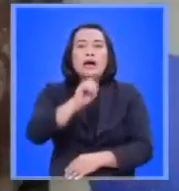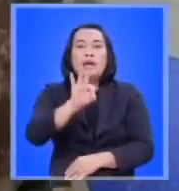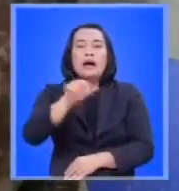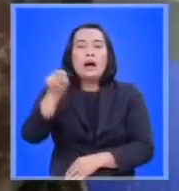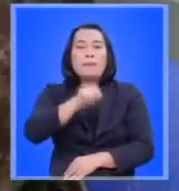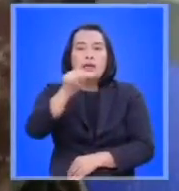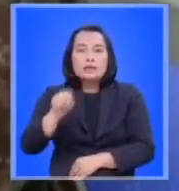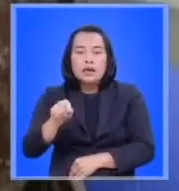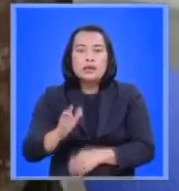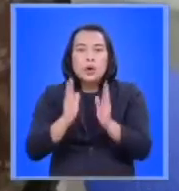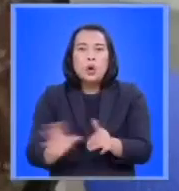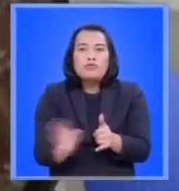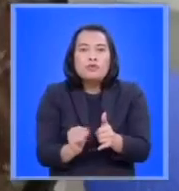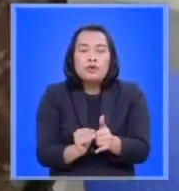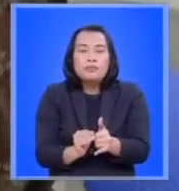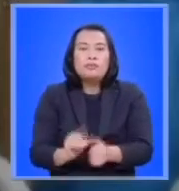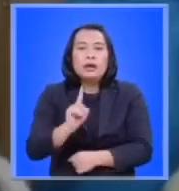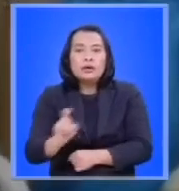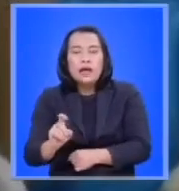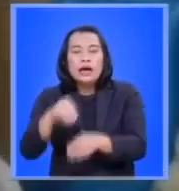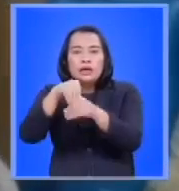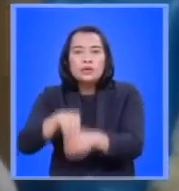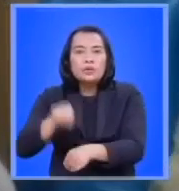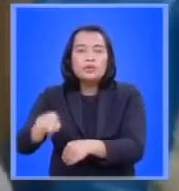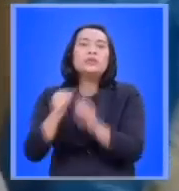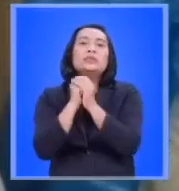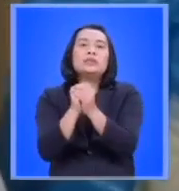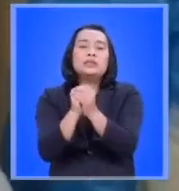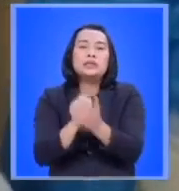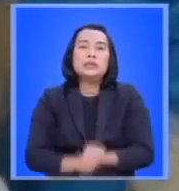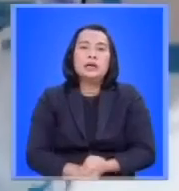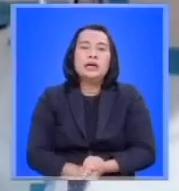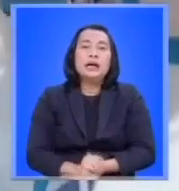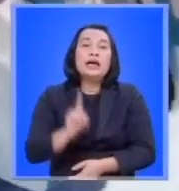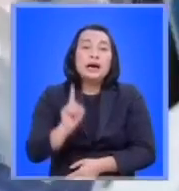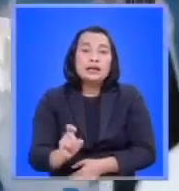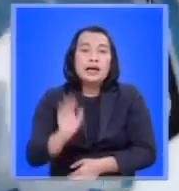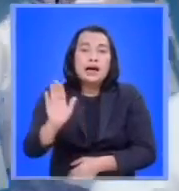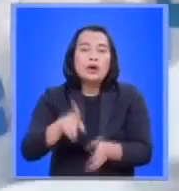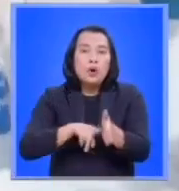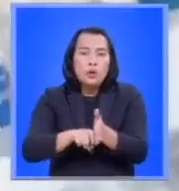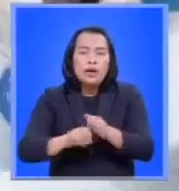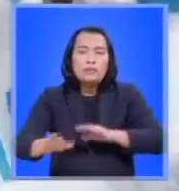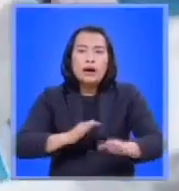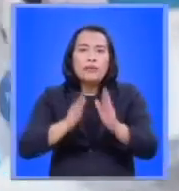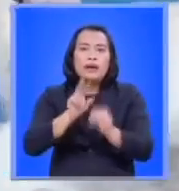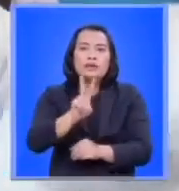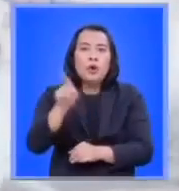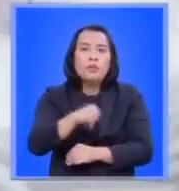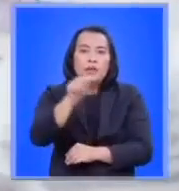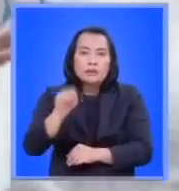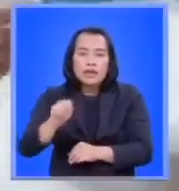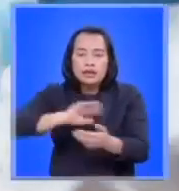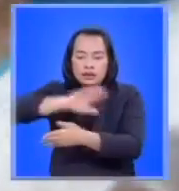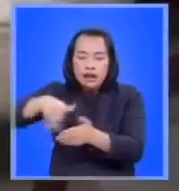อไวรัสอู่ฮั่นอยู่ในจีนนะคะและคาดว่าอัตราการเสียชีวิตจากไวรัสอู่ฮั่นอยู่ที่ราวร้อยละ2ของผู้ติดเชื้อทั้งหม